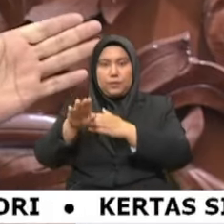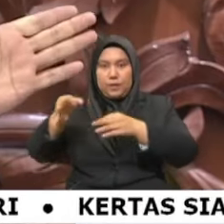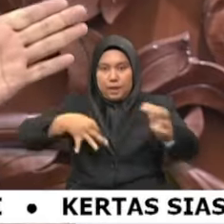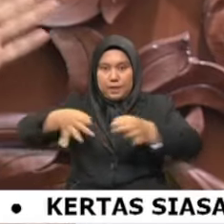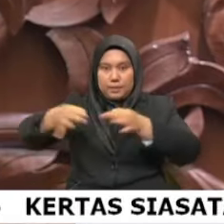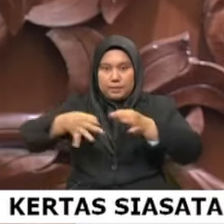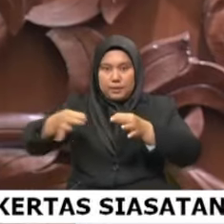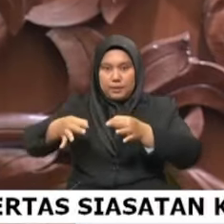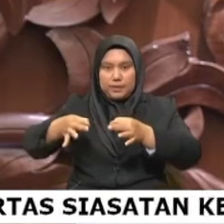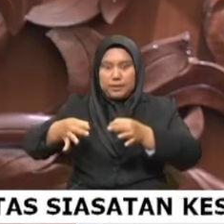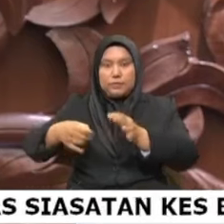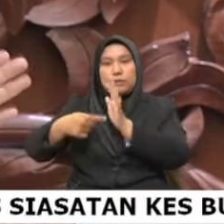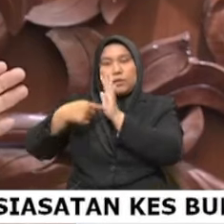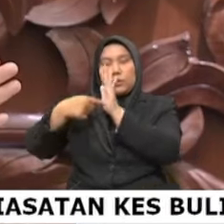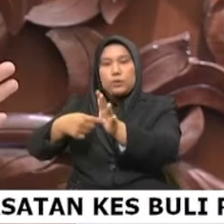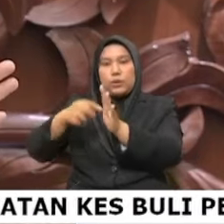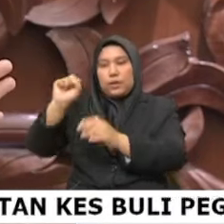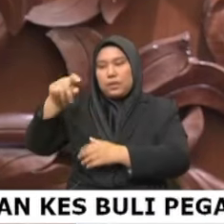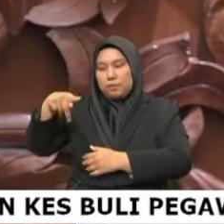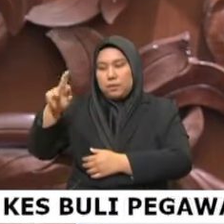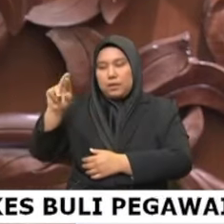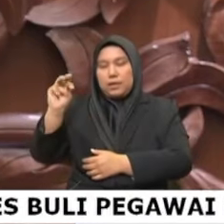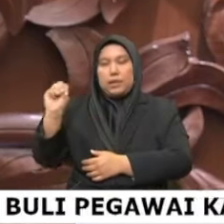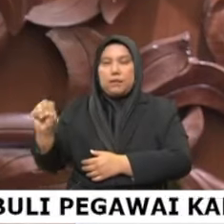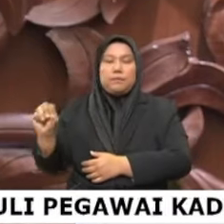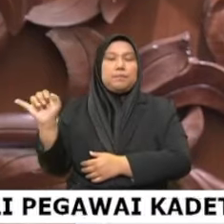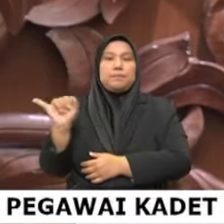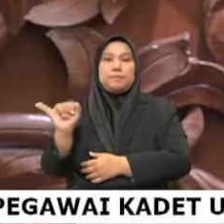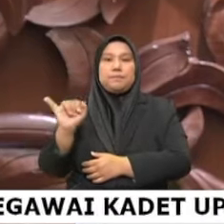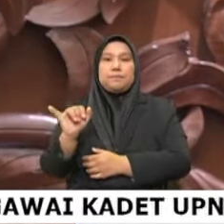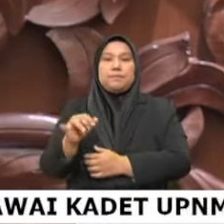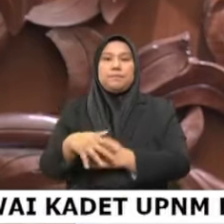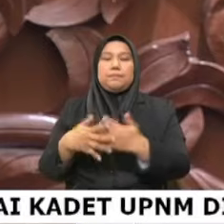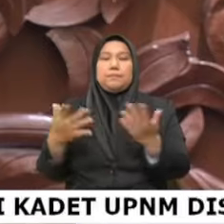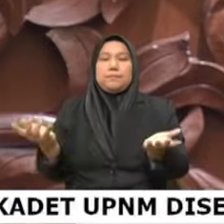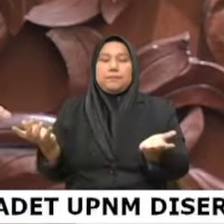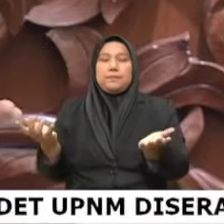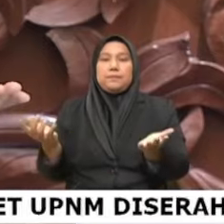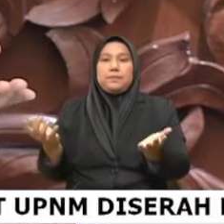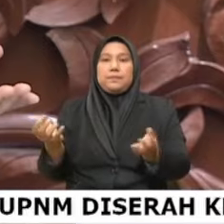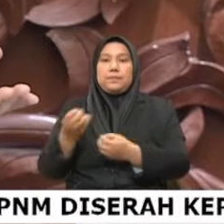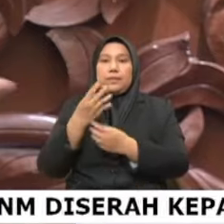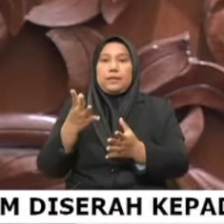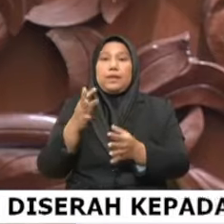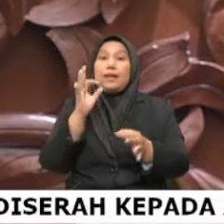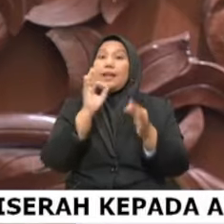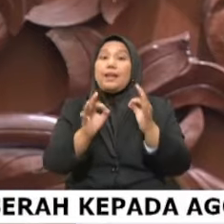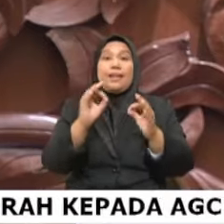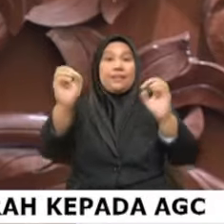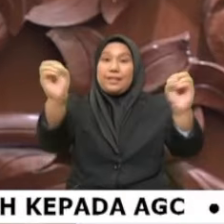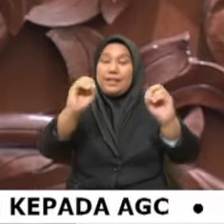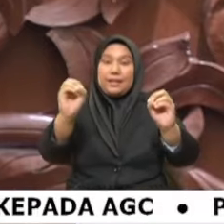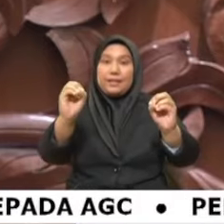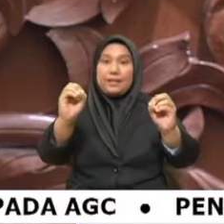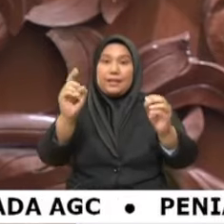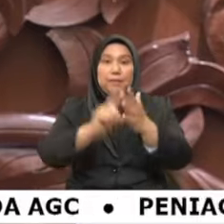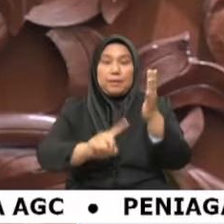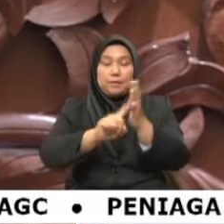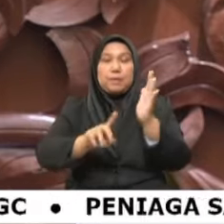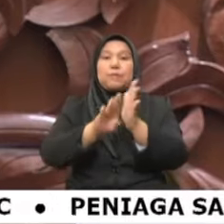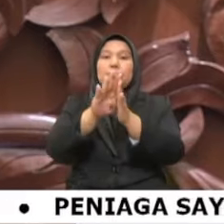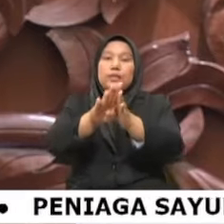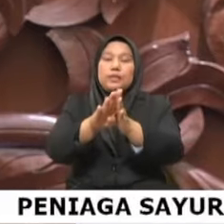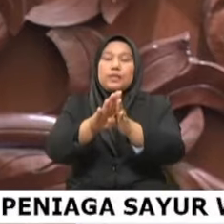SPRM juga salah dan siasatan telah dibuat. Jadi kita boleh proceed. Kalau tidak, dia minta maaf sajalah. Cukup. Saya ingat itu